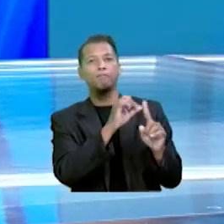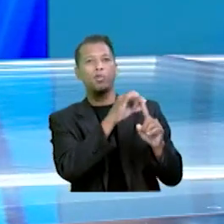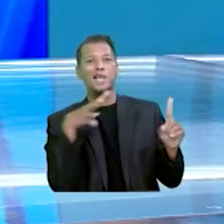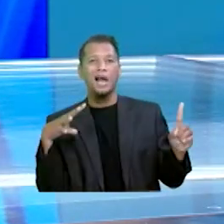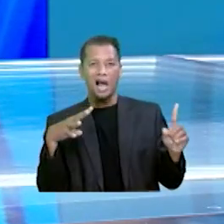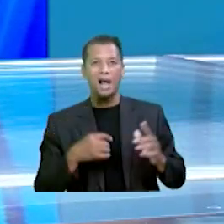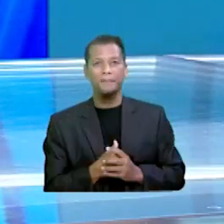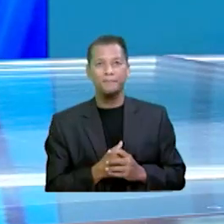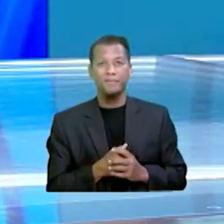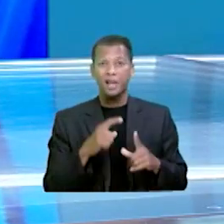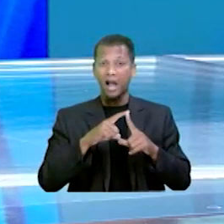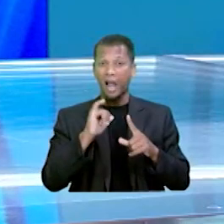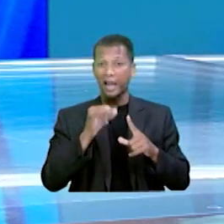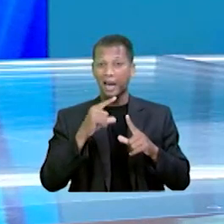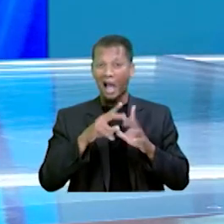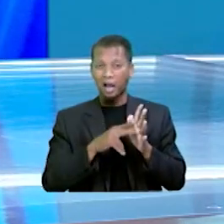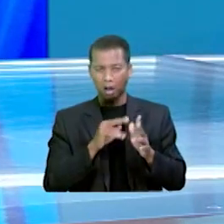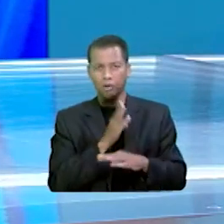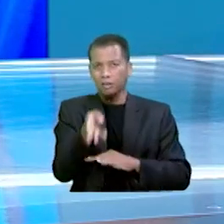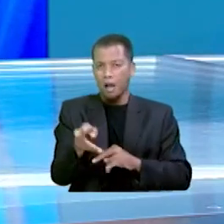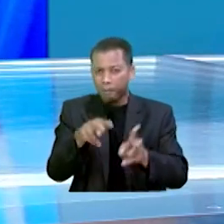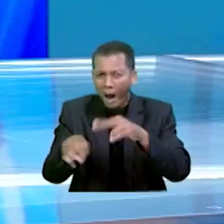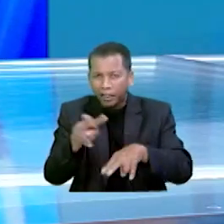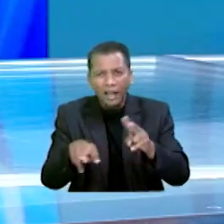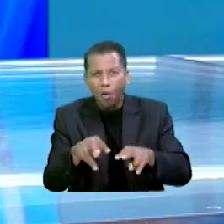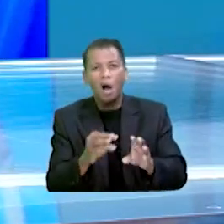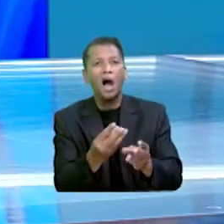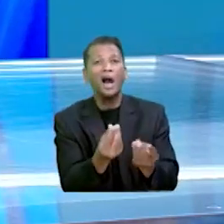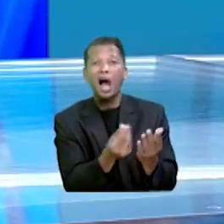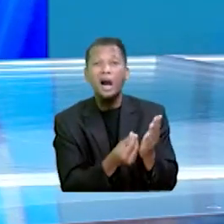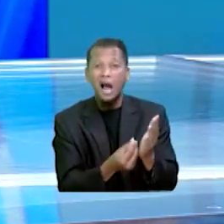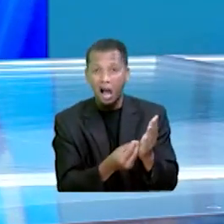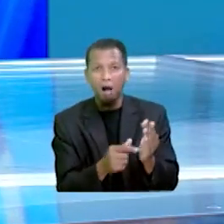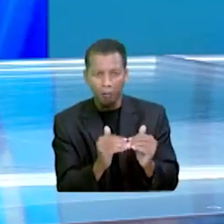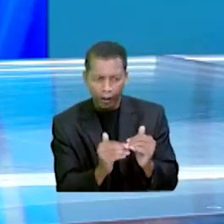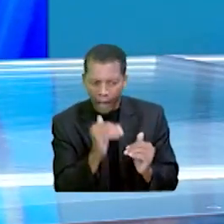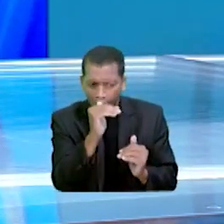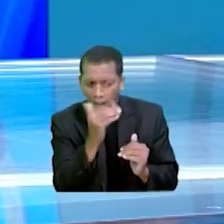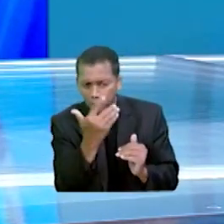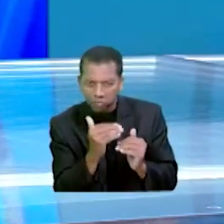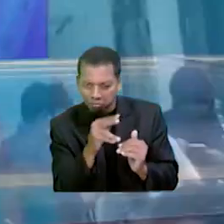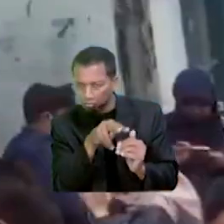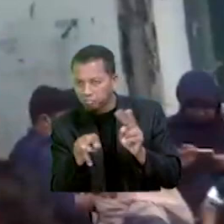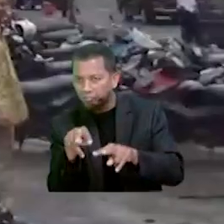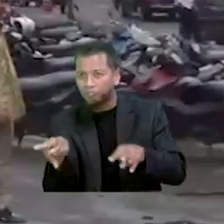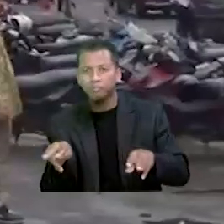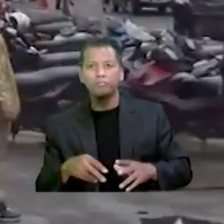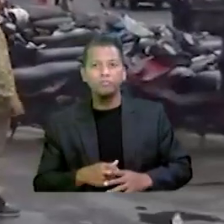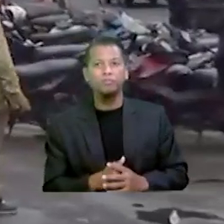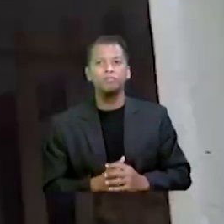tempat ini Erlangga juga memantau langsung harga sejumlah kebutuhan pokok di tengah naiknya inflasi.